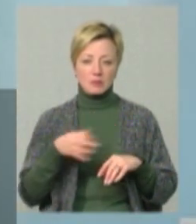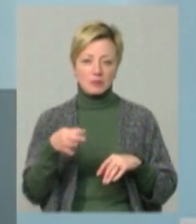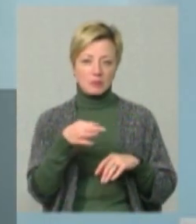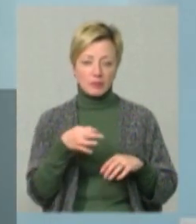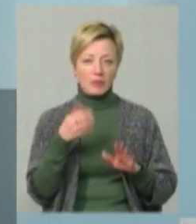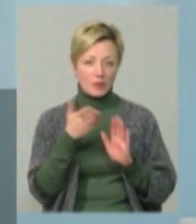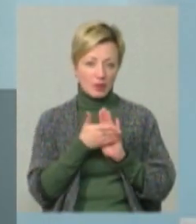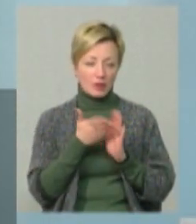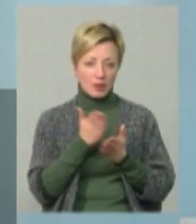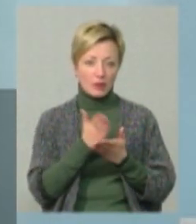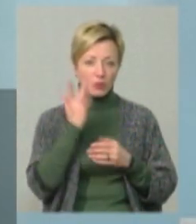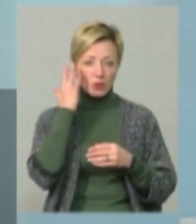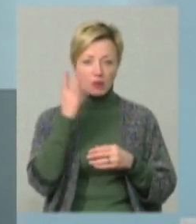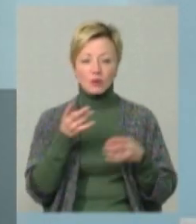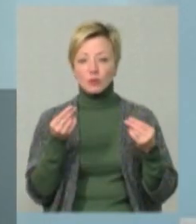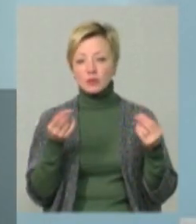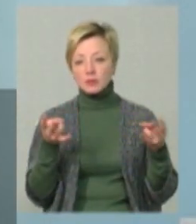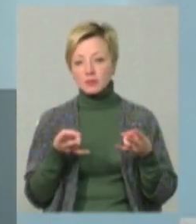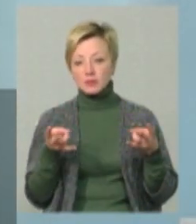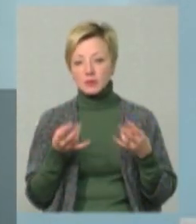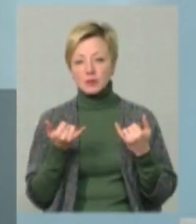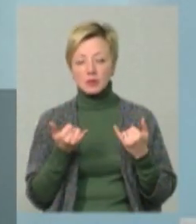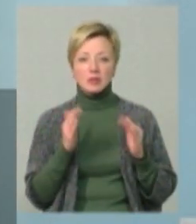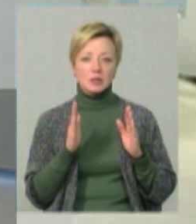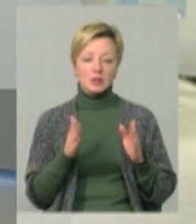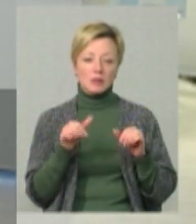вже уявлення, які кошти можуть знадобитися, чи вистачить?